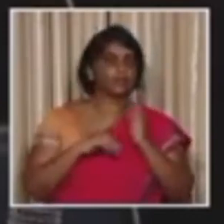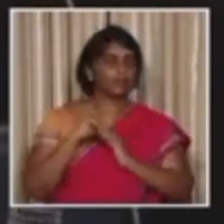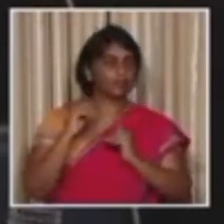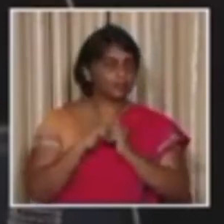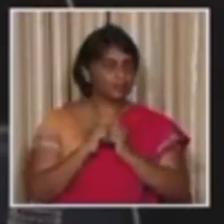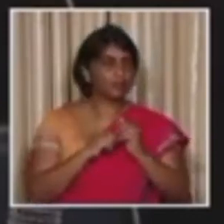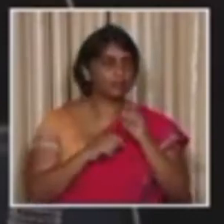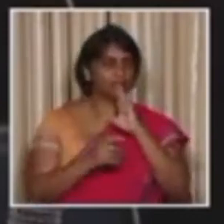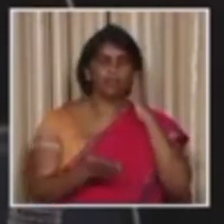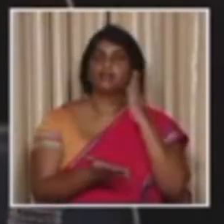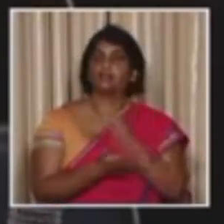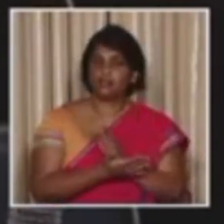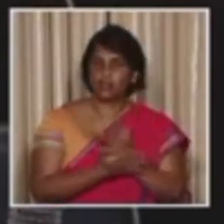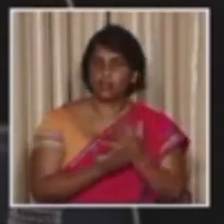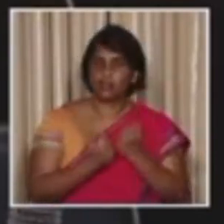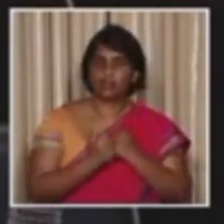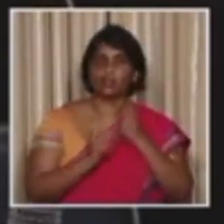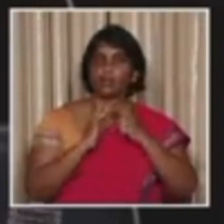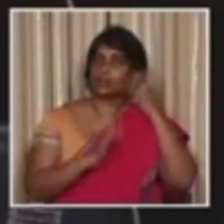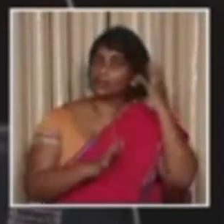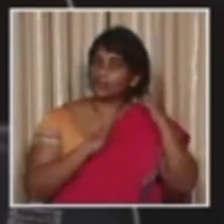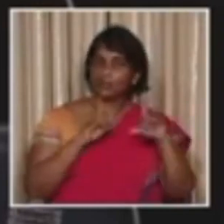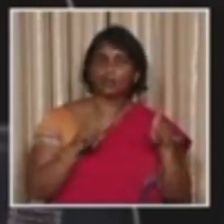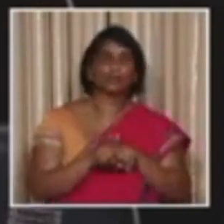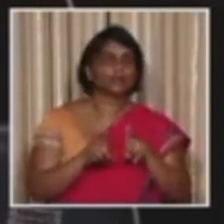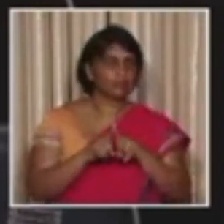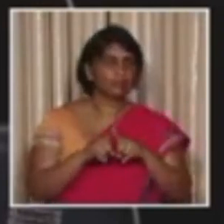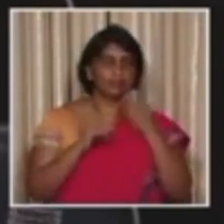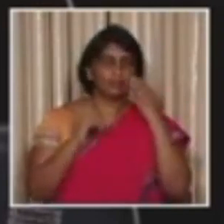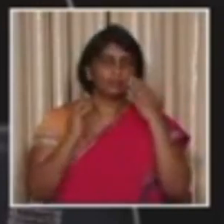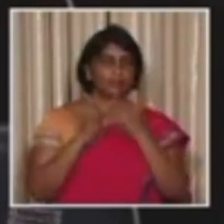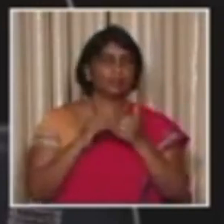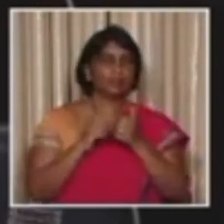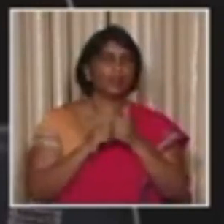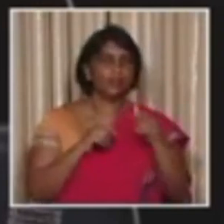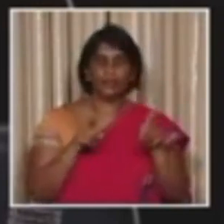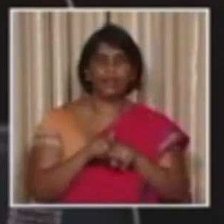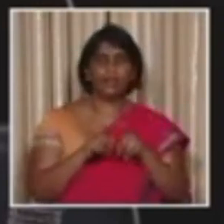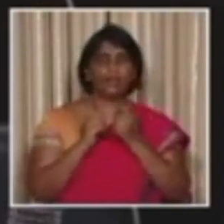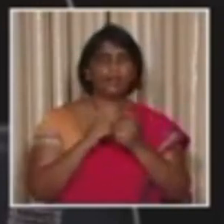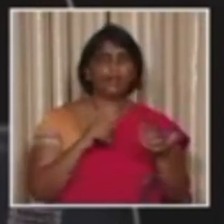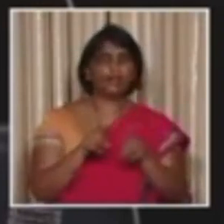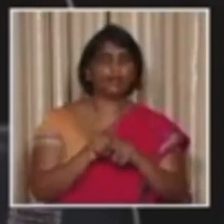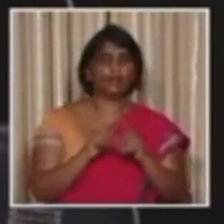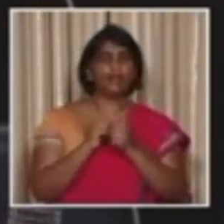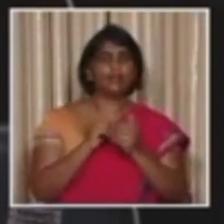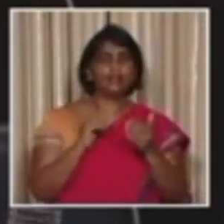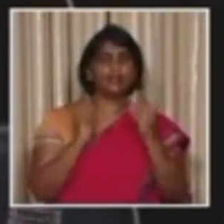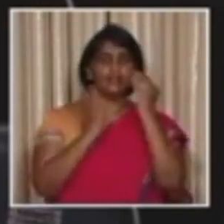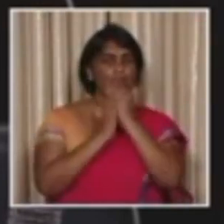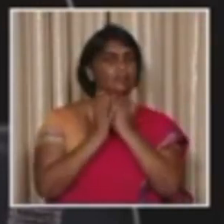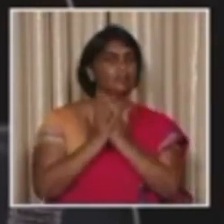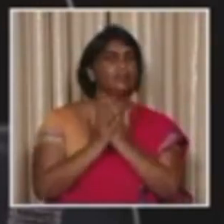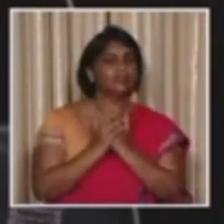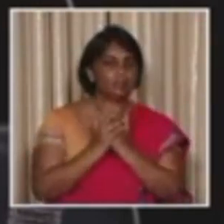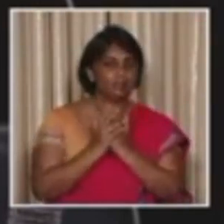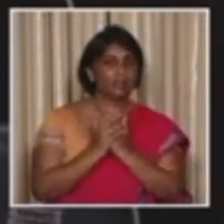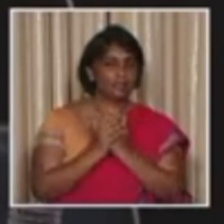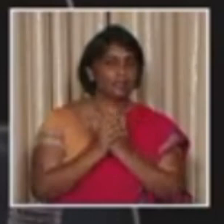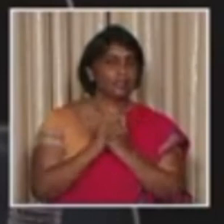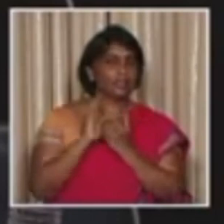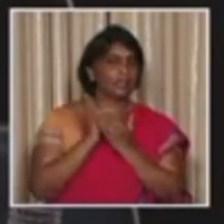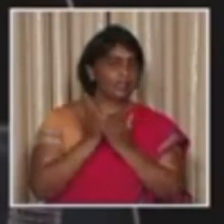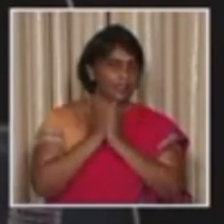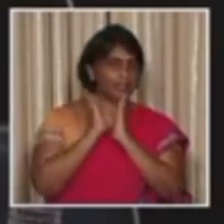விட்டு கொண்டிருக்கிறார்கள். இந்தியாவிலும் கூட எங்களுடைய பிரதம அமைச்சர் மோடி அவர்கள் ஒரு வித்தியாசமான போர்வையில் இருந்தாலும்